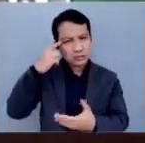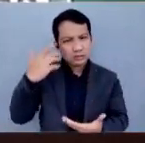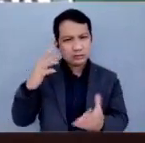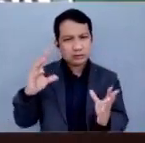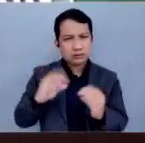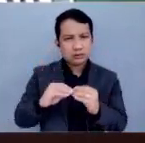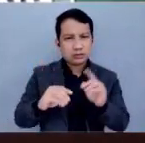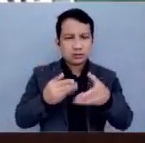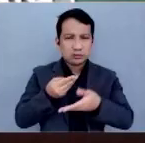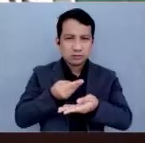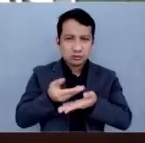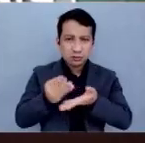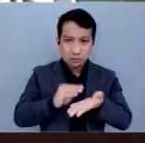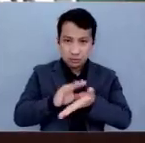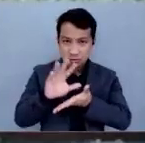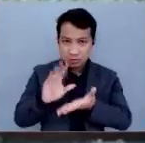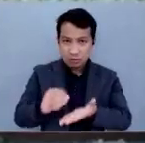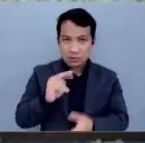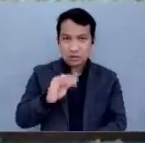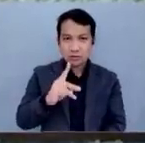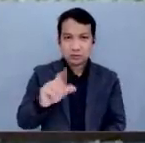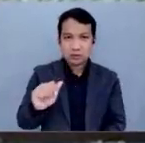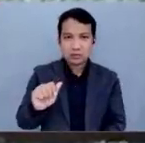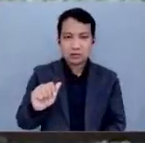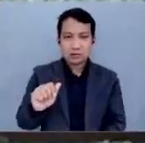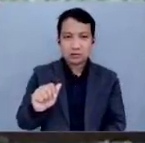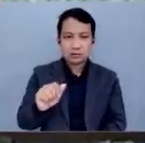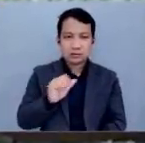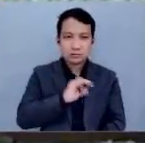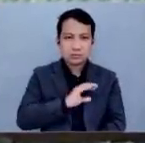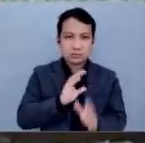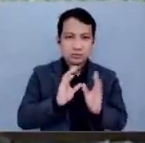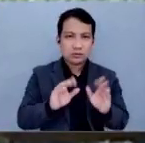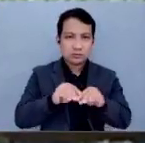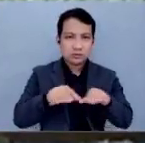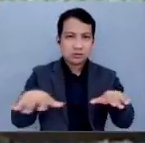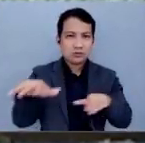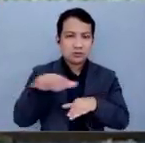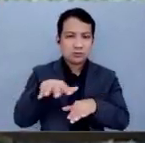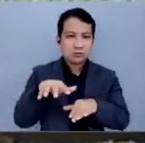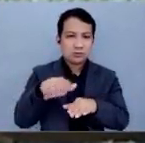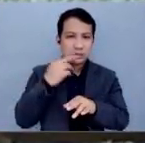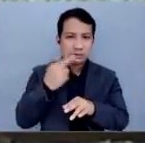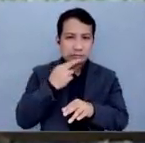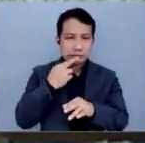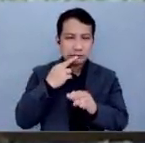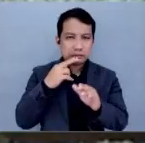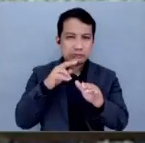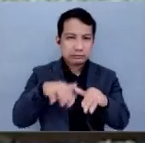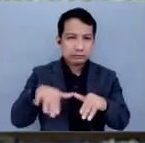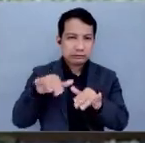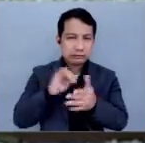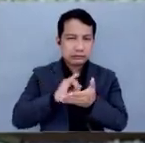ng maayos ng NEDA ang mga stakeholder ng industriya. Una nang sinabi ng NEDA noon na isa